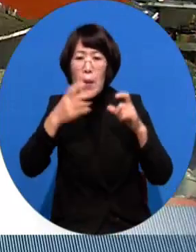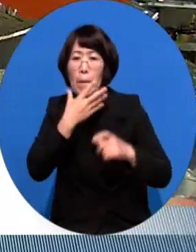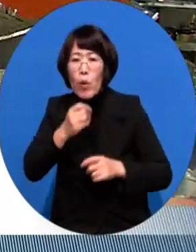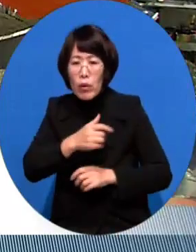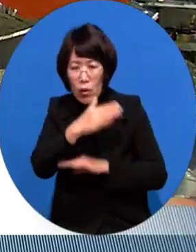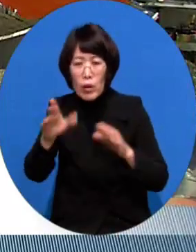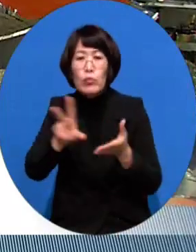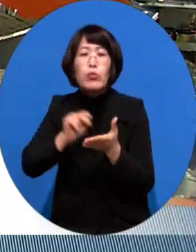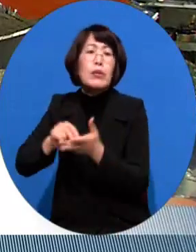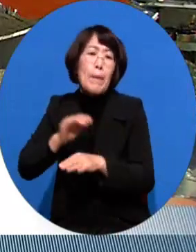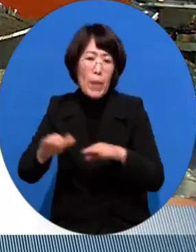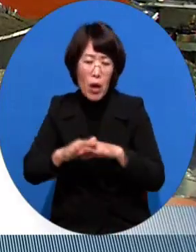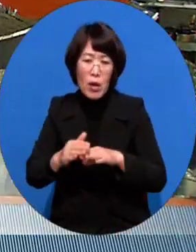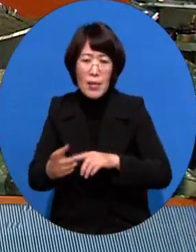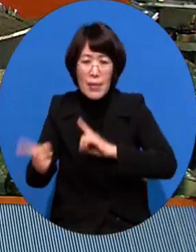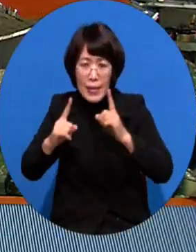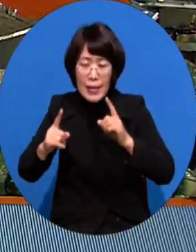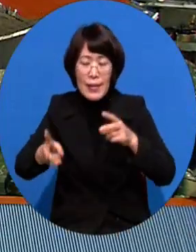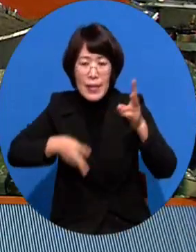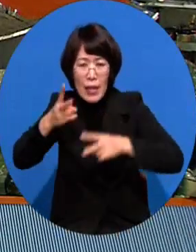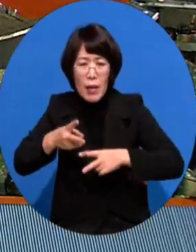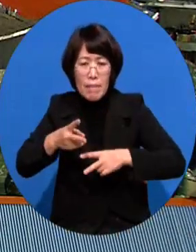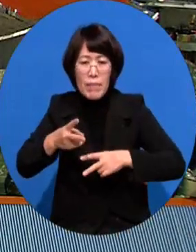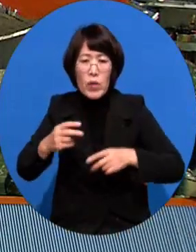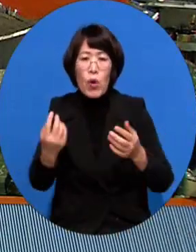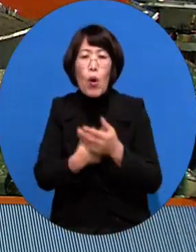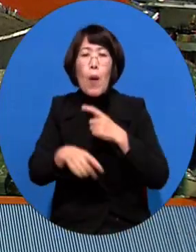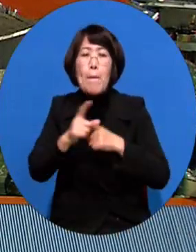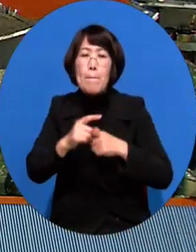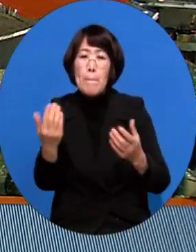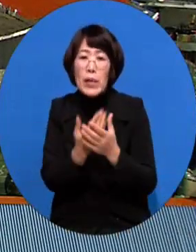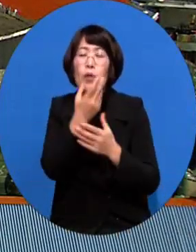문제를 개선하고 재생사업의 효과를 제고하기 위해 추진하는 사업입니다